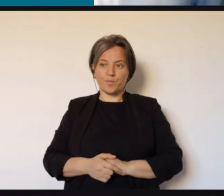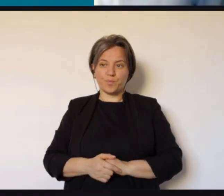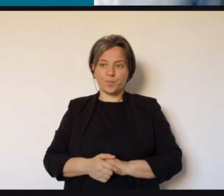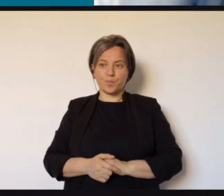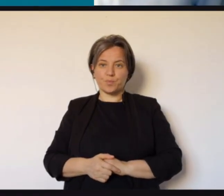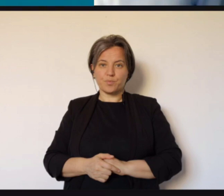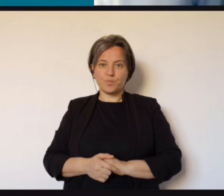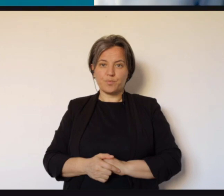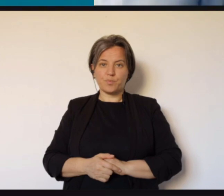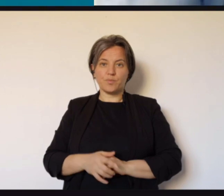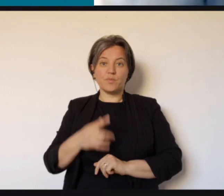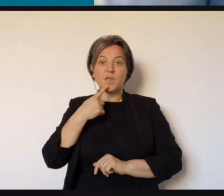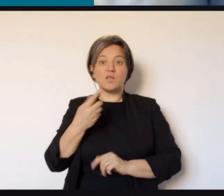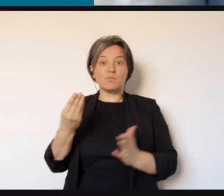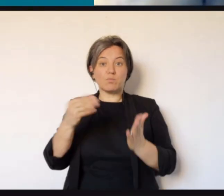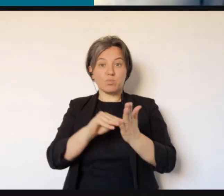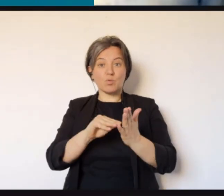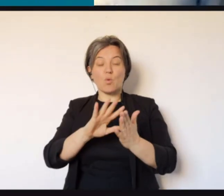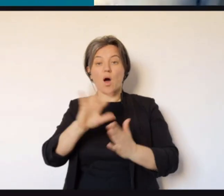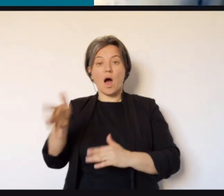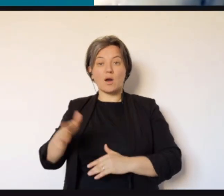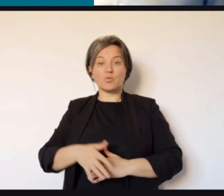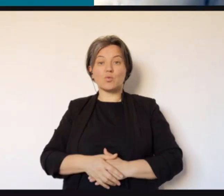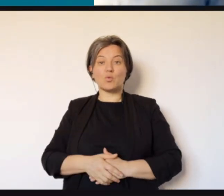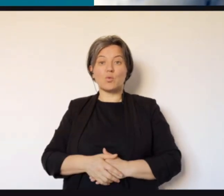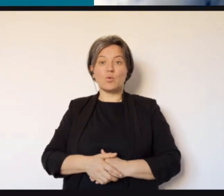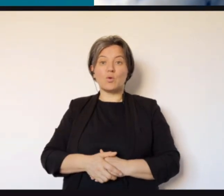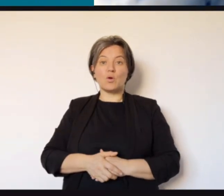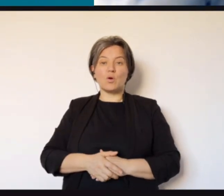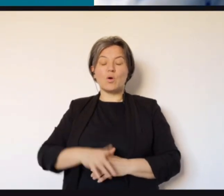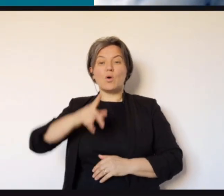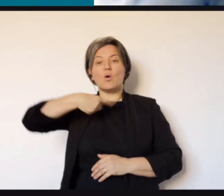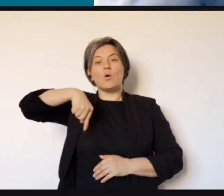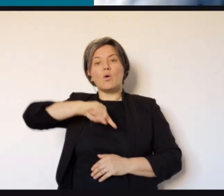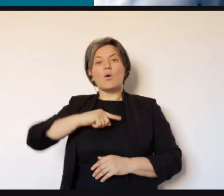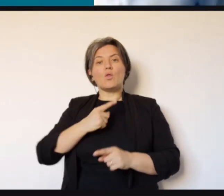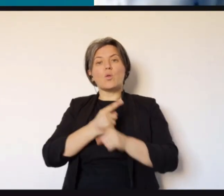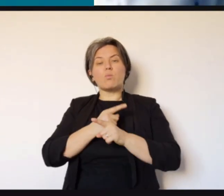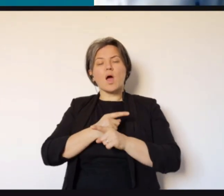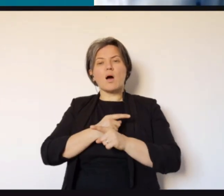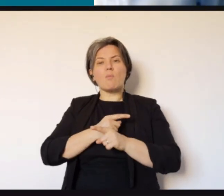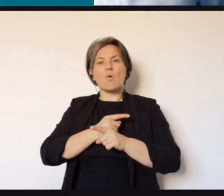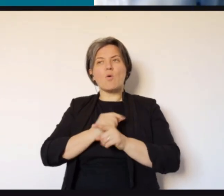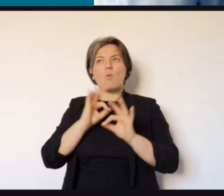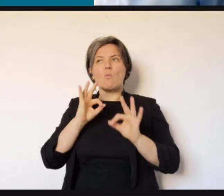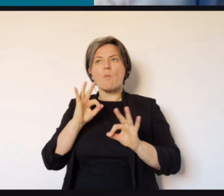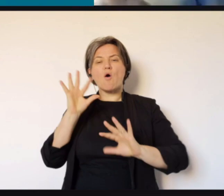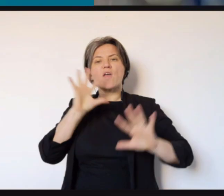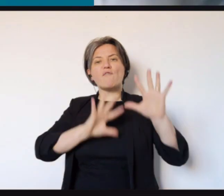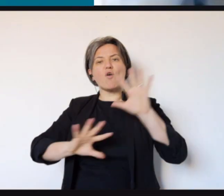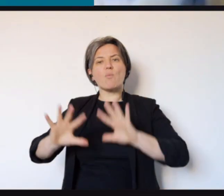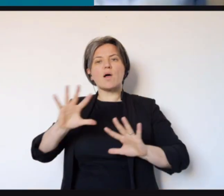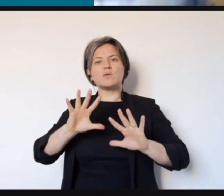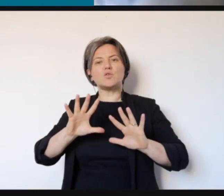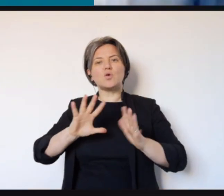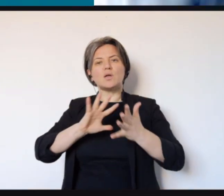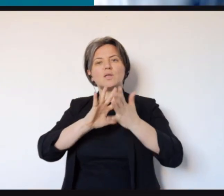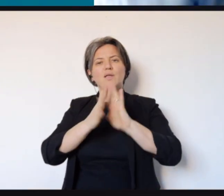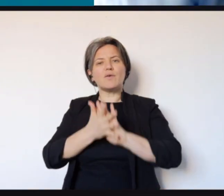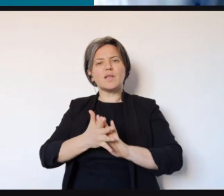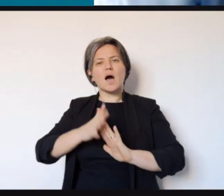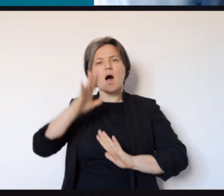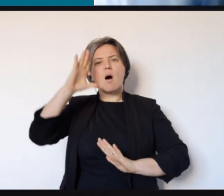stampa. E ci dice anche che dovremmo un po' maturare il nostro sistema